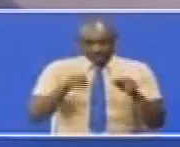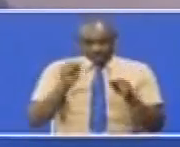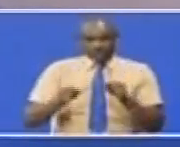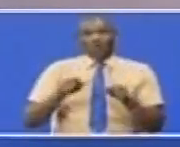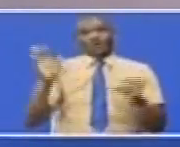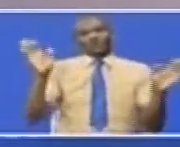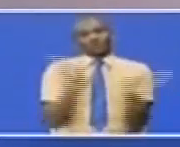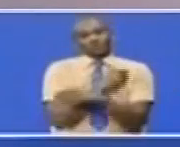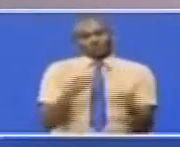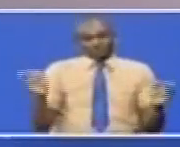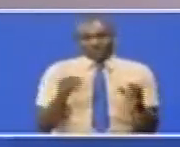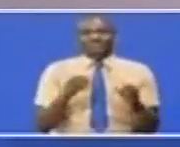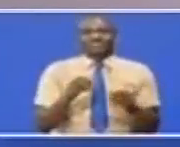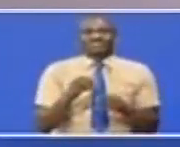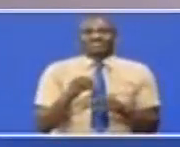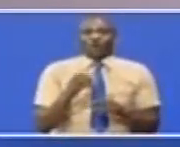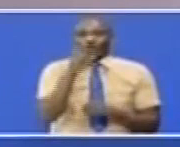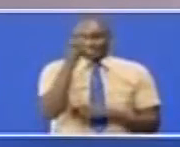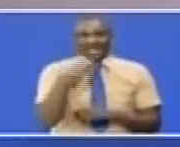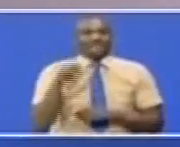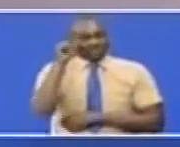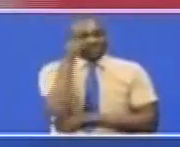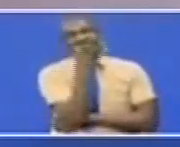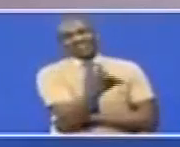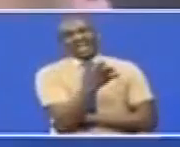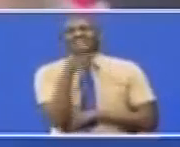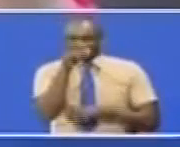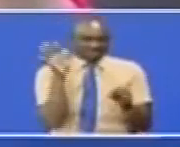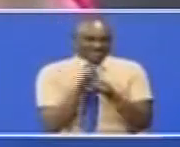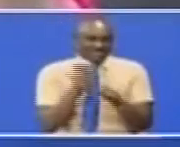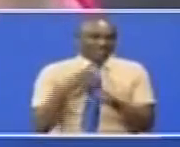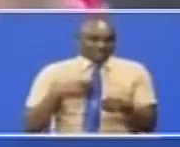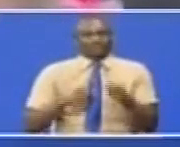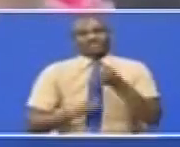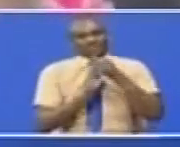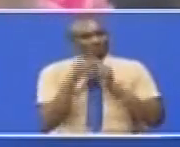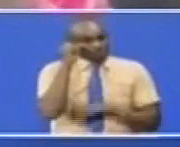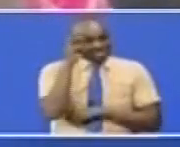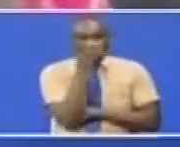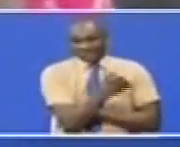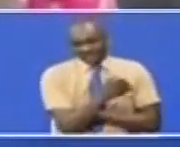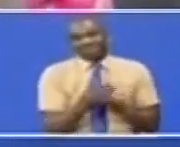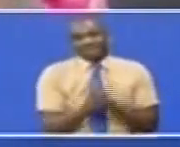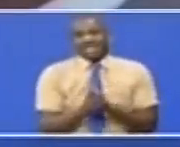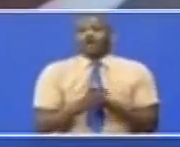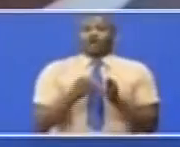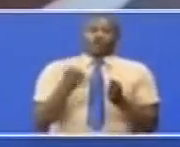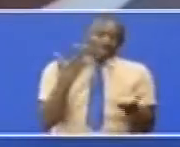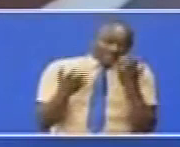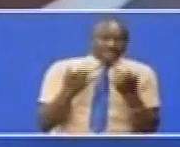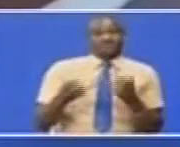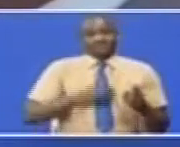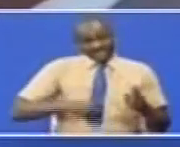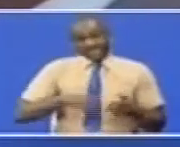kufifisha nyota ya CORD katika pwani ya Kenya ambako ina wafuasi wengi. Katika uchaguzi wote huo, iwe Kericho au Malindi,